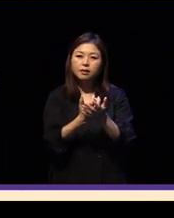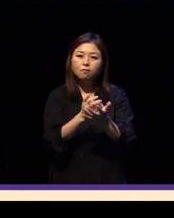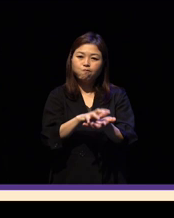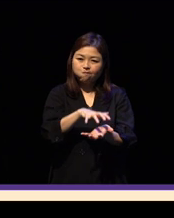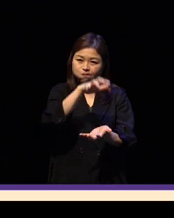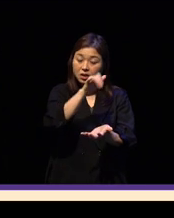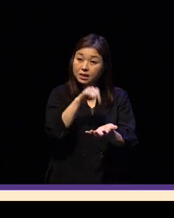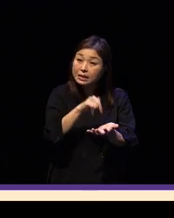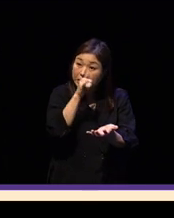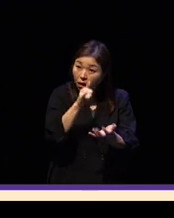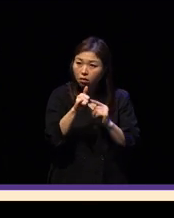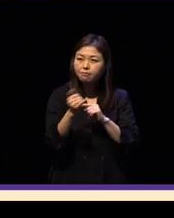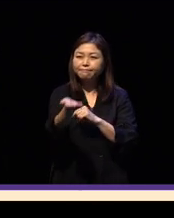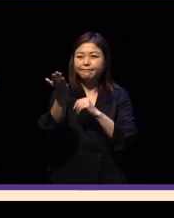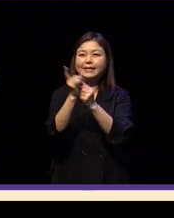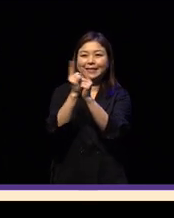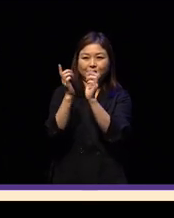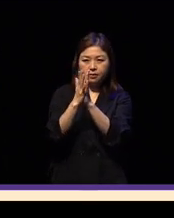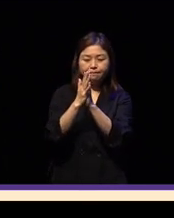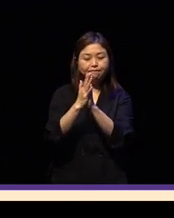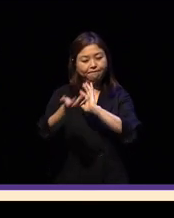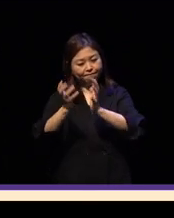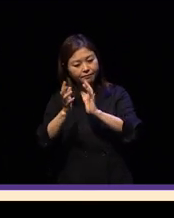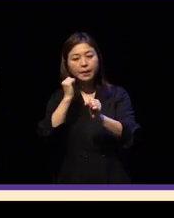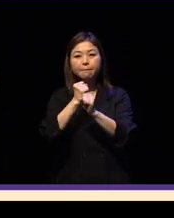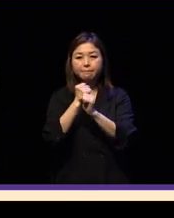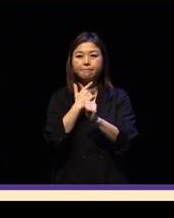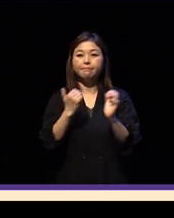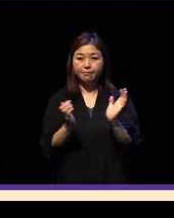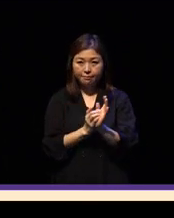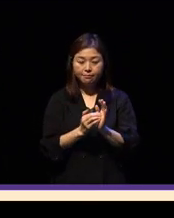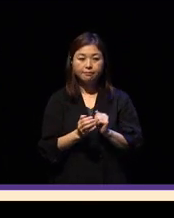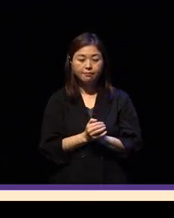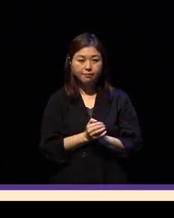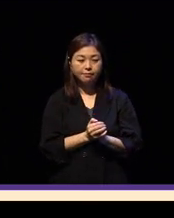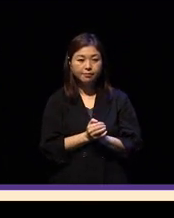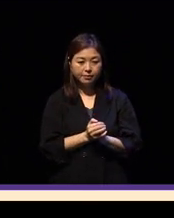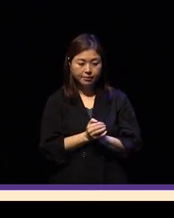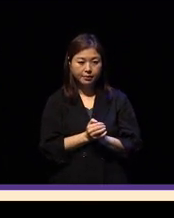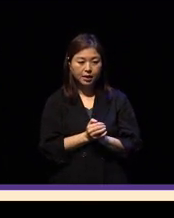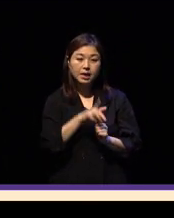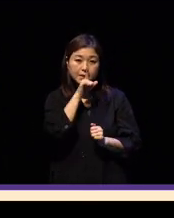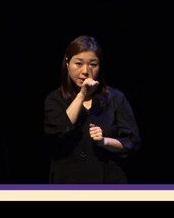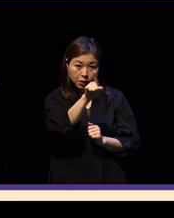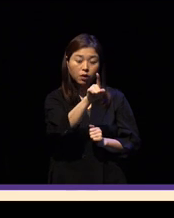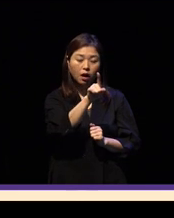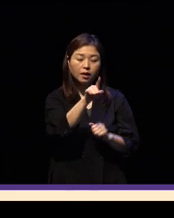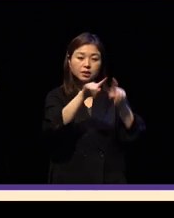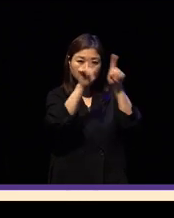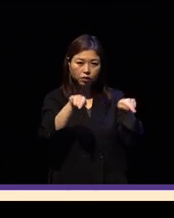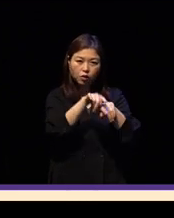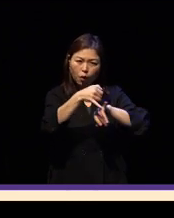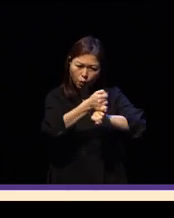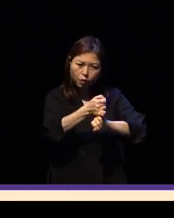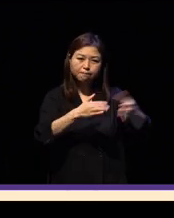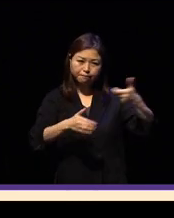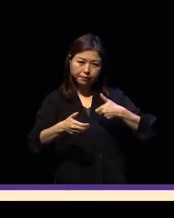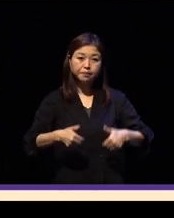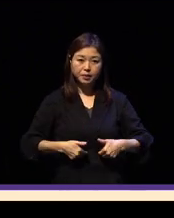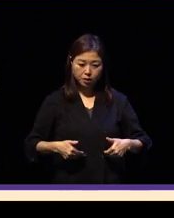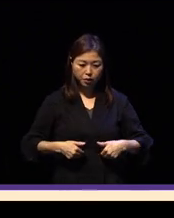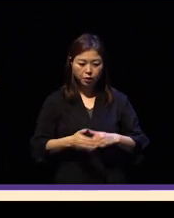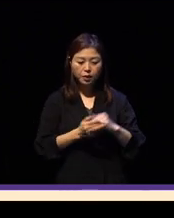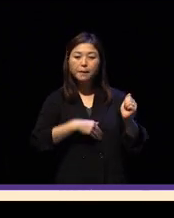현장하고 같이 함께 논의해서 만들었던 자료들이고요. 지원 신청서 당연히 필수적으로 제출하셔야 되고요. 이런 내용들은